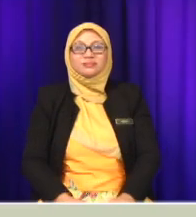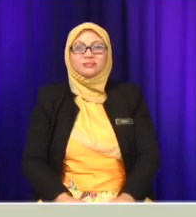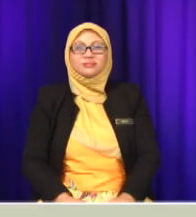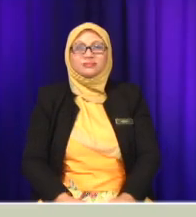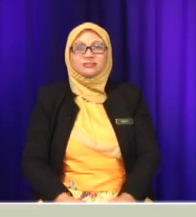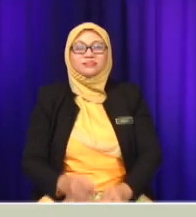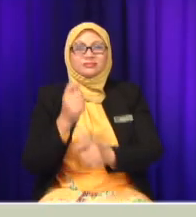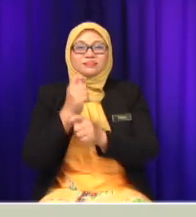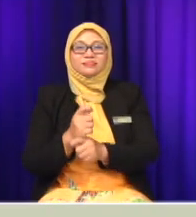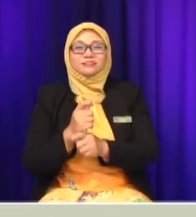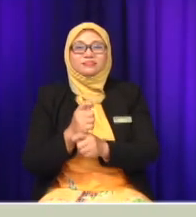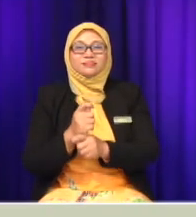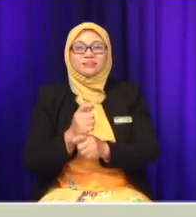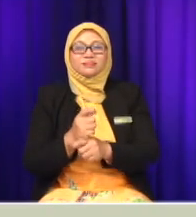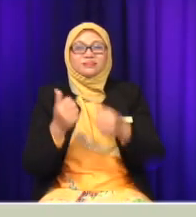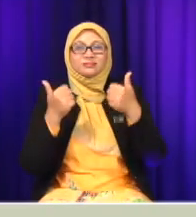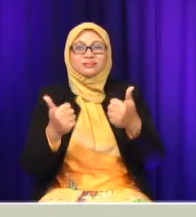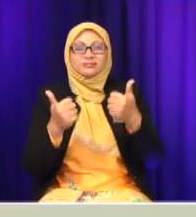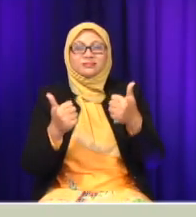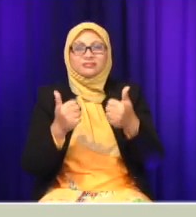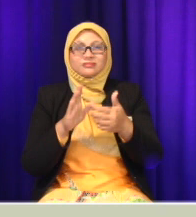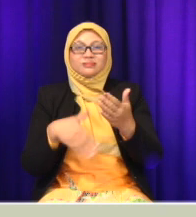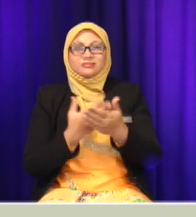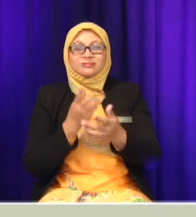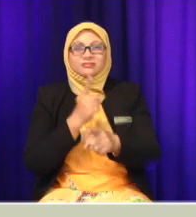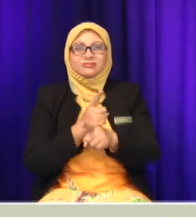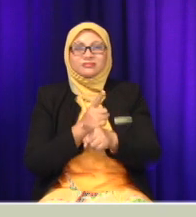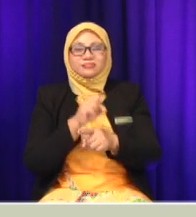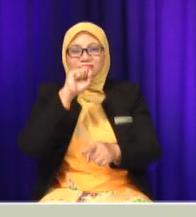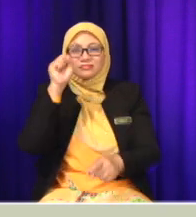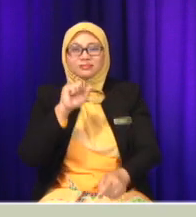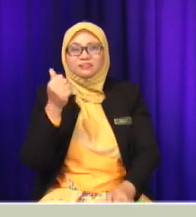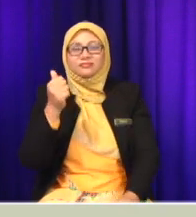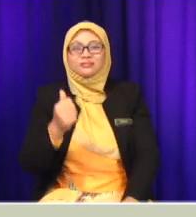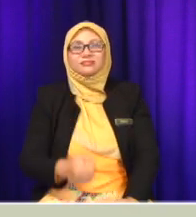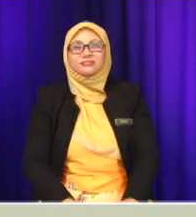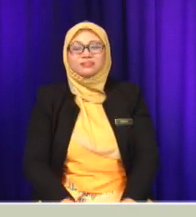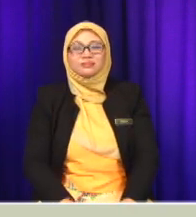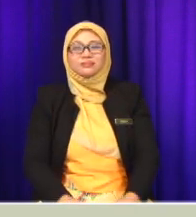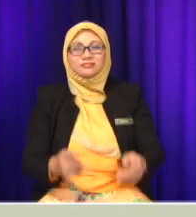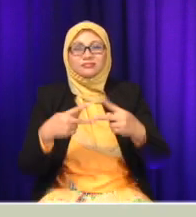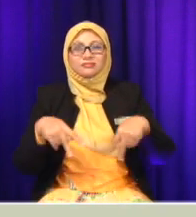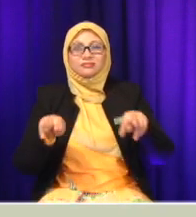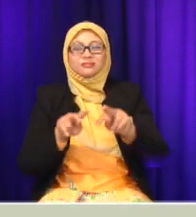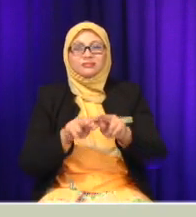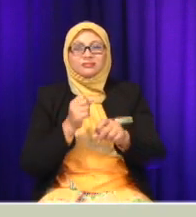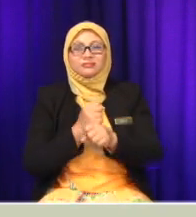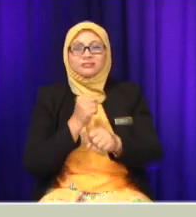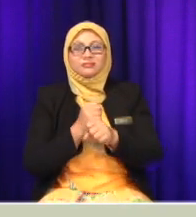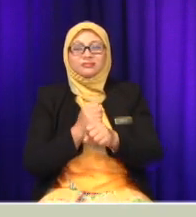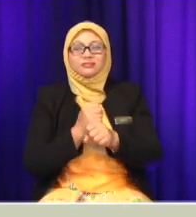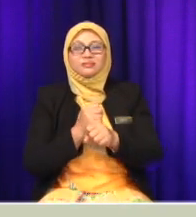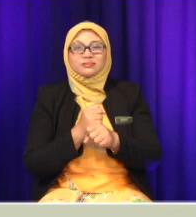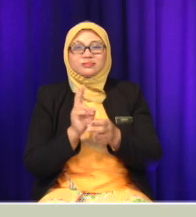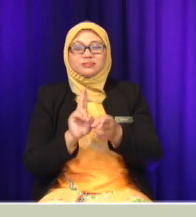tahniah Azhar ya hebat okey soalan 10 berikut ialah keperluan kerja merombak bahagian atas Enjin empat